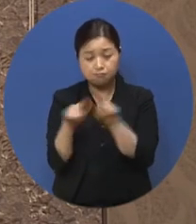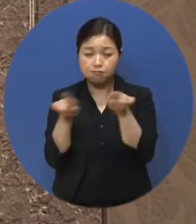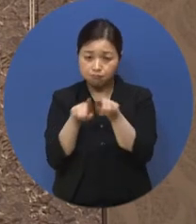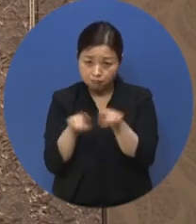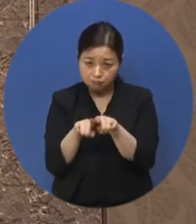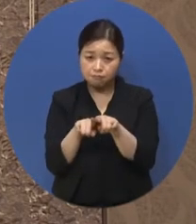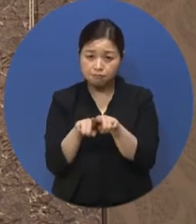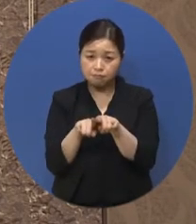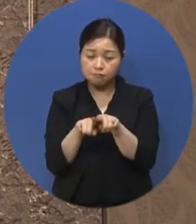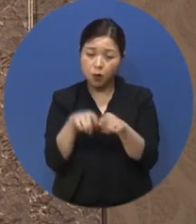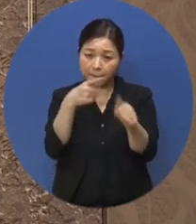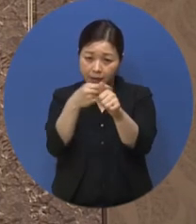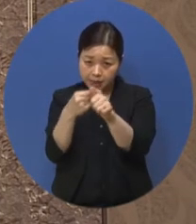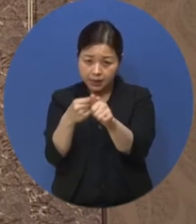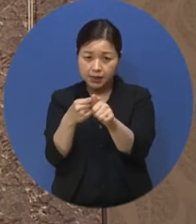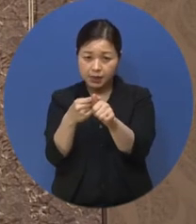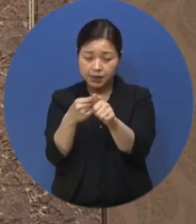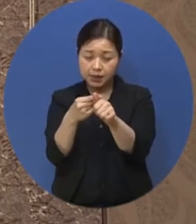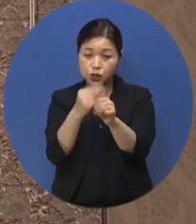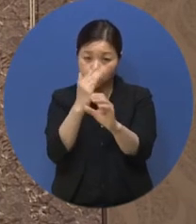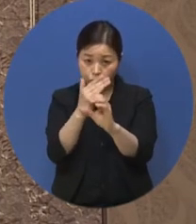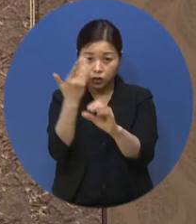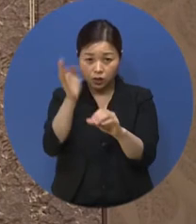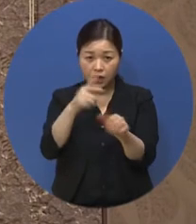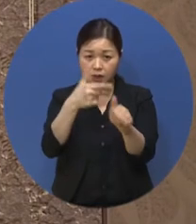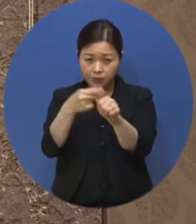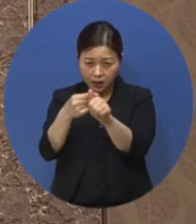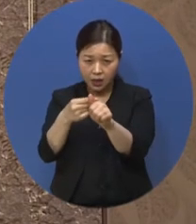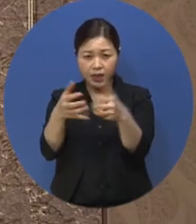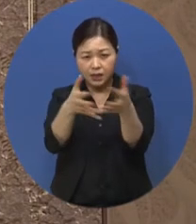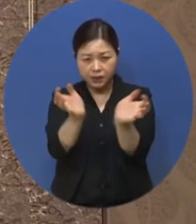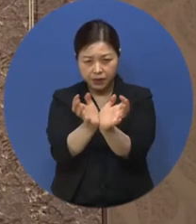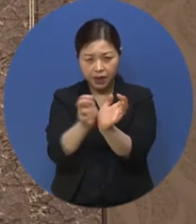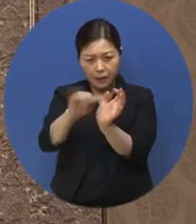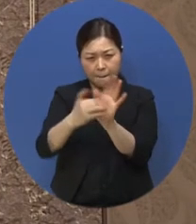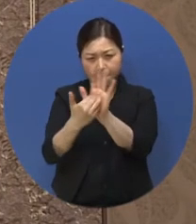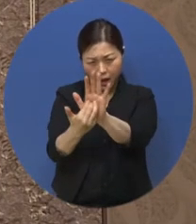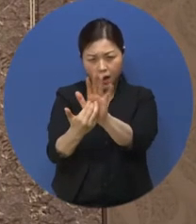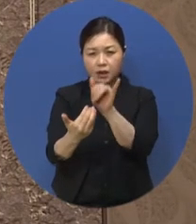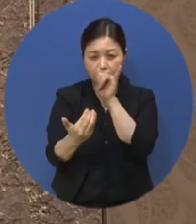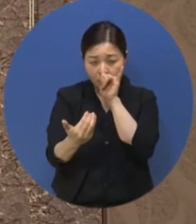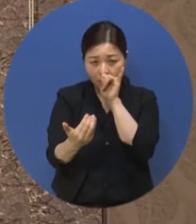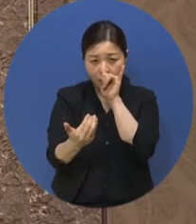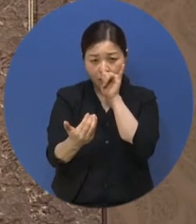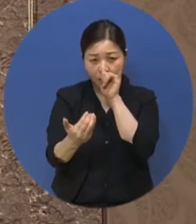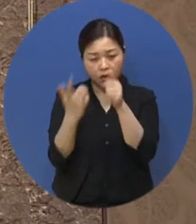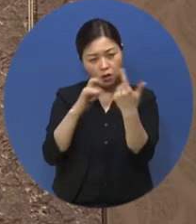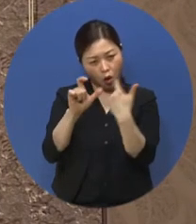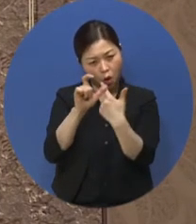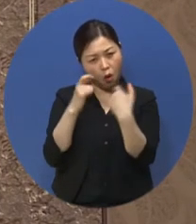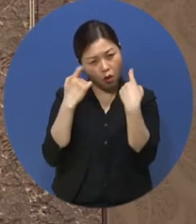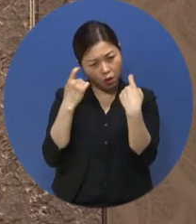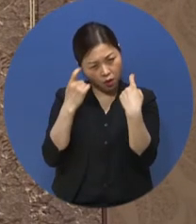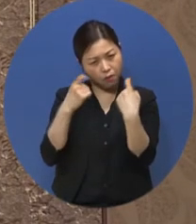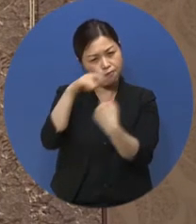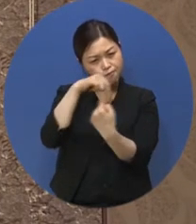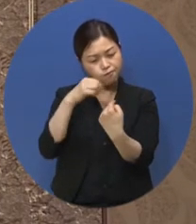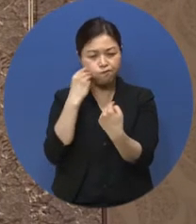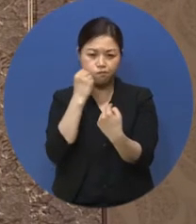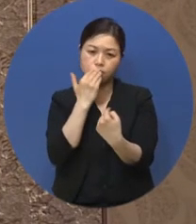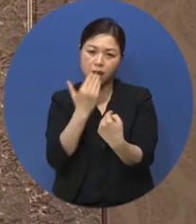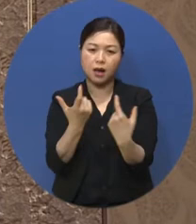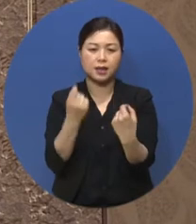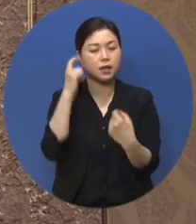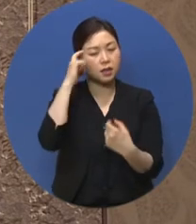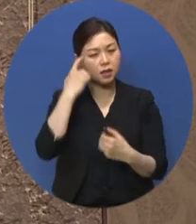네. 백신 맞아서 그 집단 면역이 좀 생기면 네. 그때는 조금은 활성화되지 않을까 그런